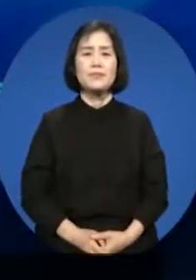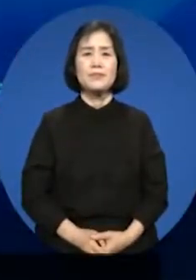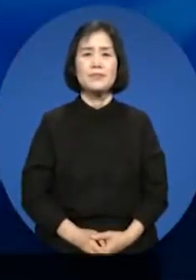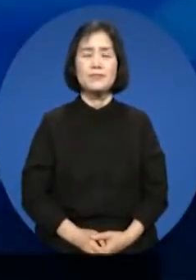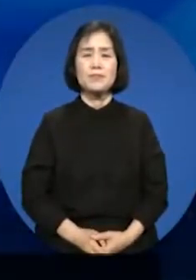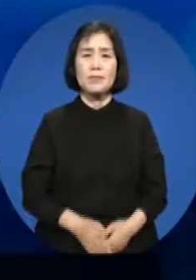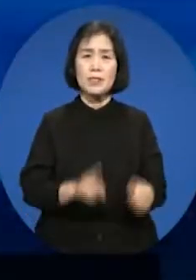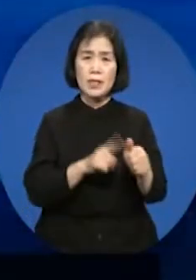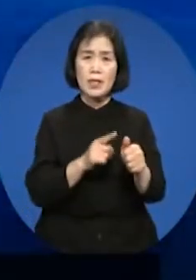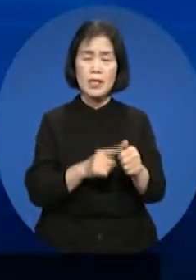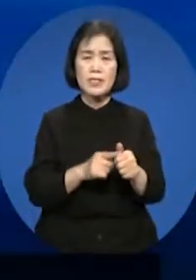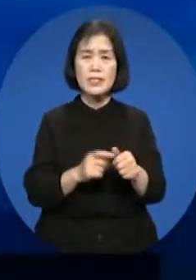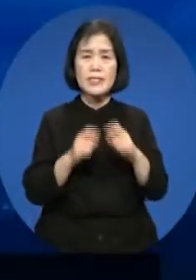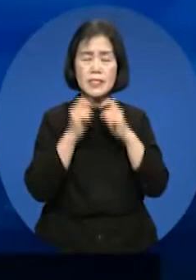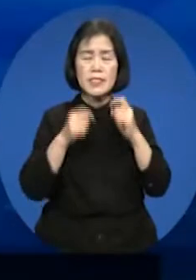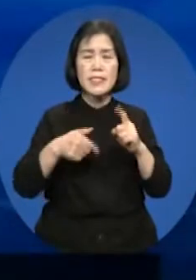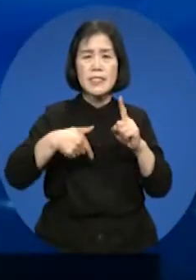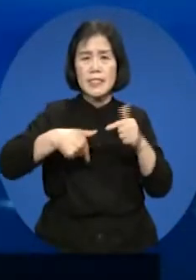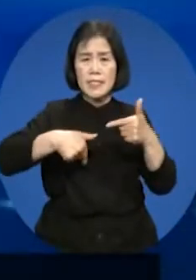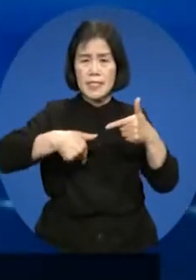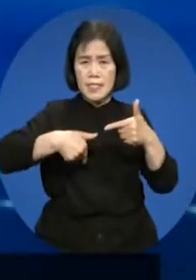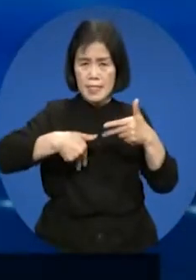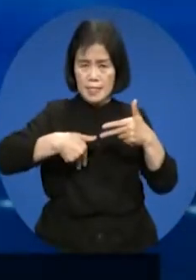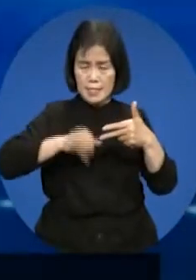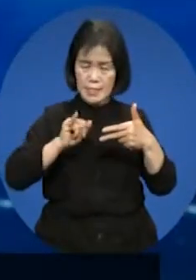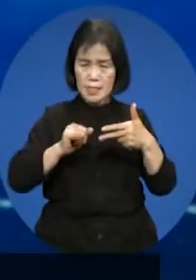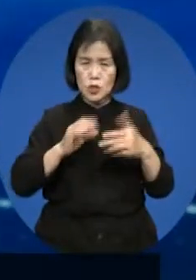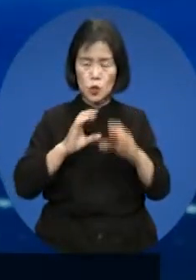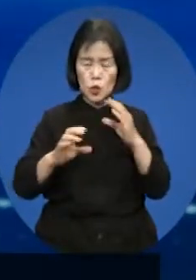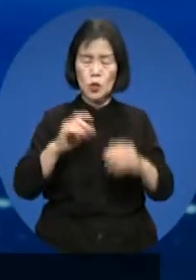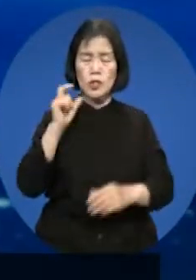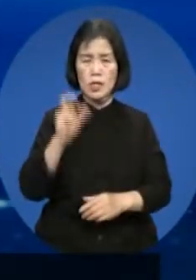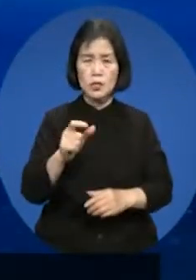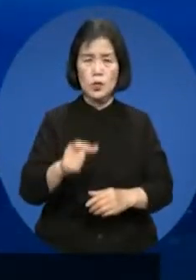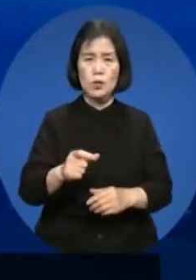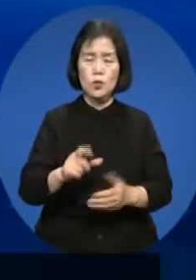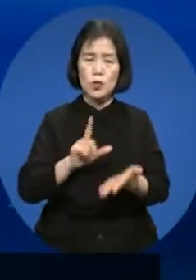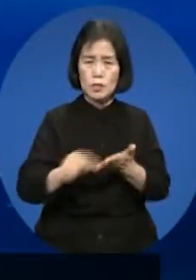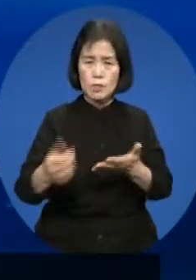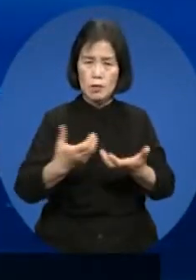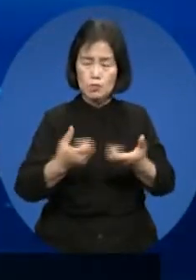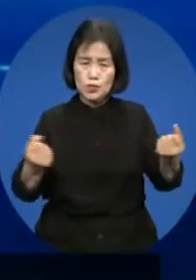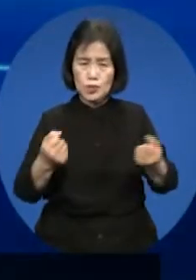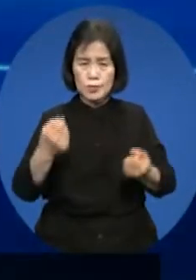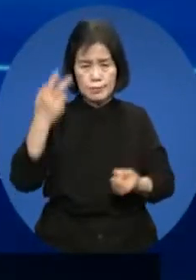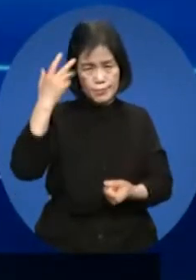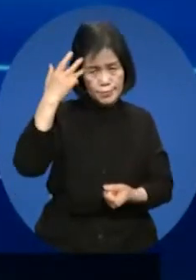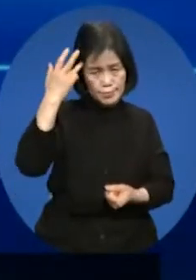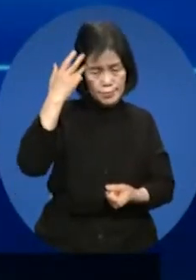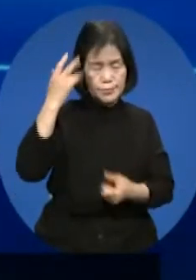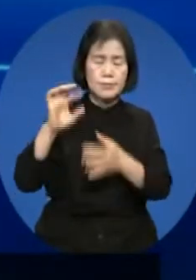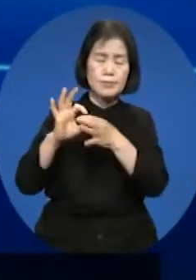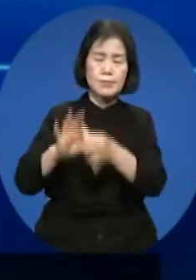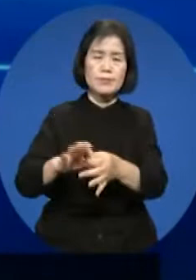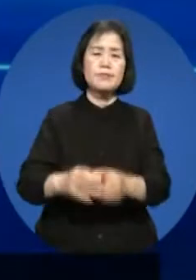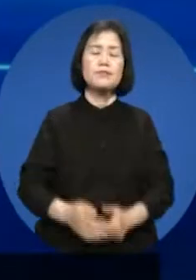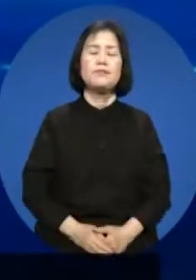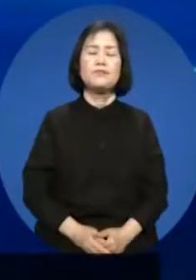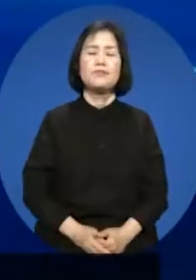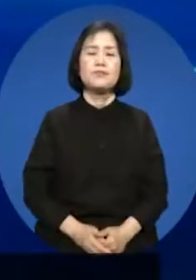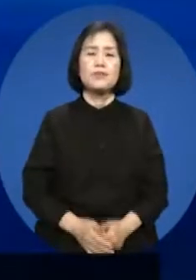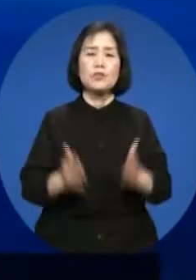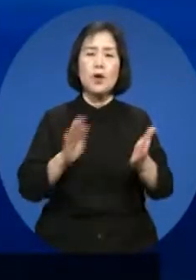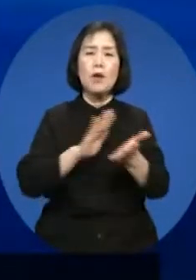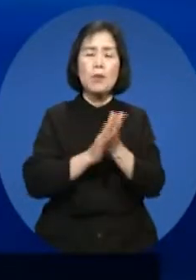박 시장께서는 민선 7기 들어와서 소통을 강조하는 한편 또 지방 분권을 시정 철학으로 이어온 것을 알고 있는데 그간의